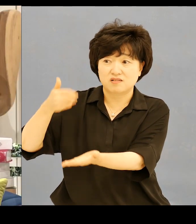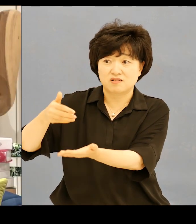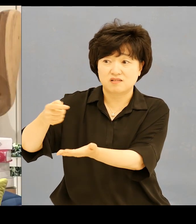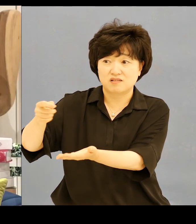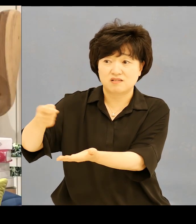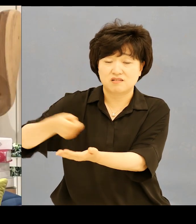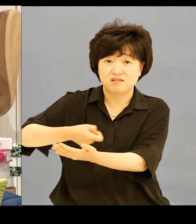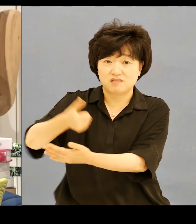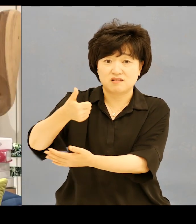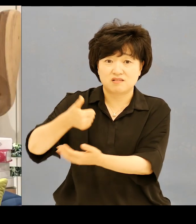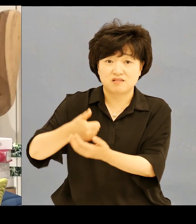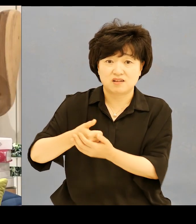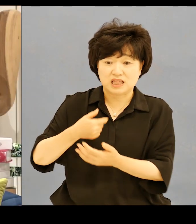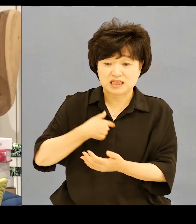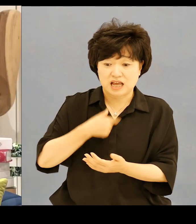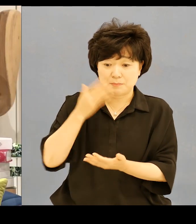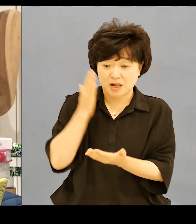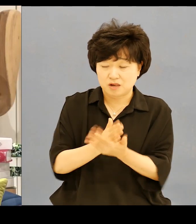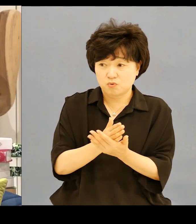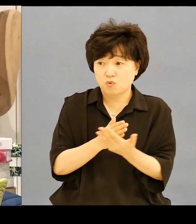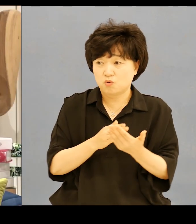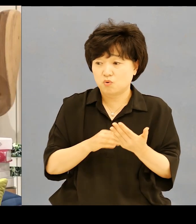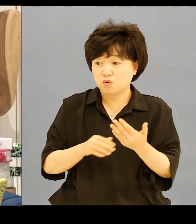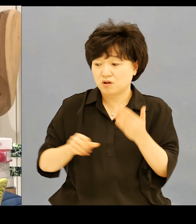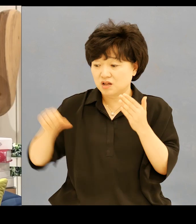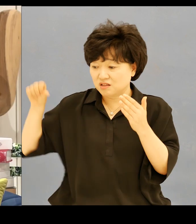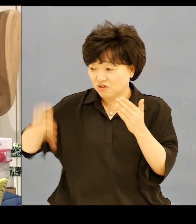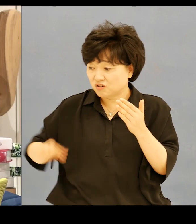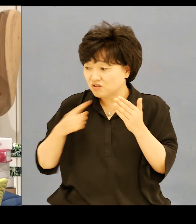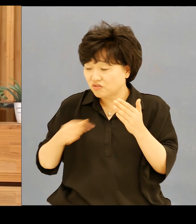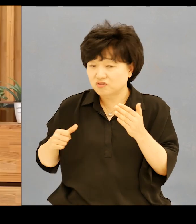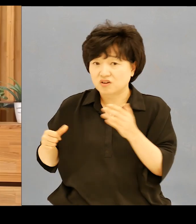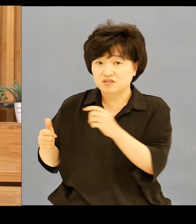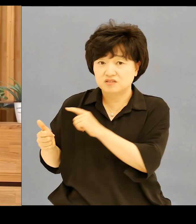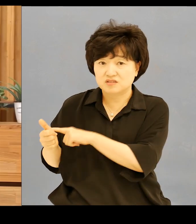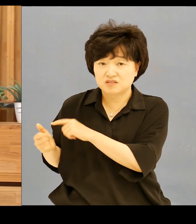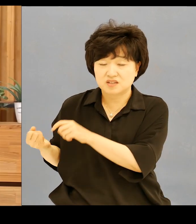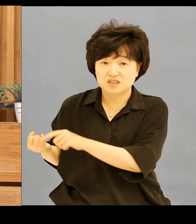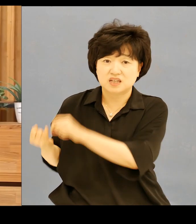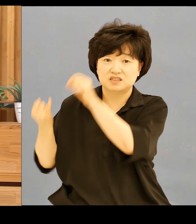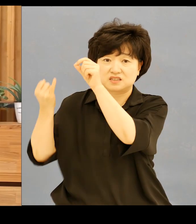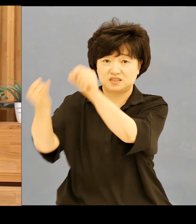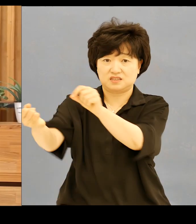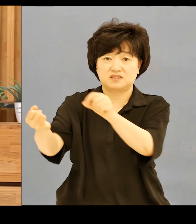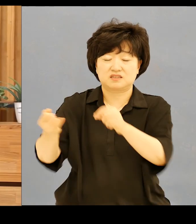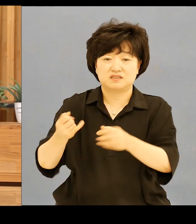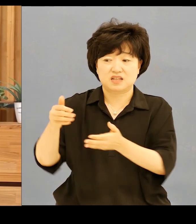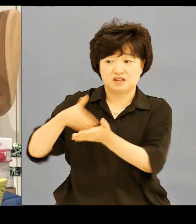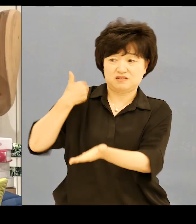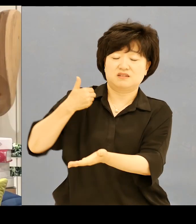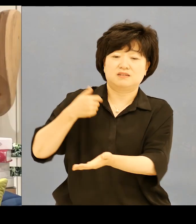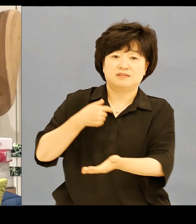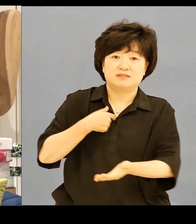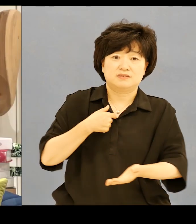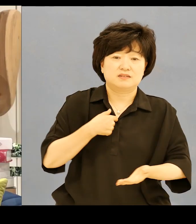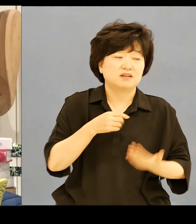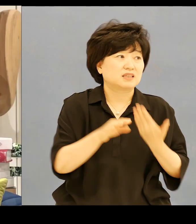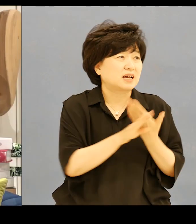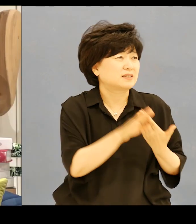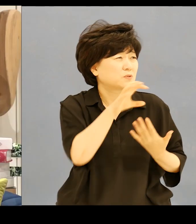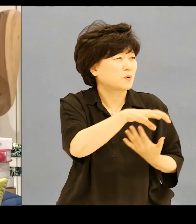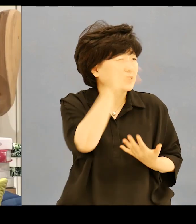저 말고 이제 불합격했던 친구를 이제 올리시고 저를 이제 내쫓으시고 그래서 다른